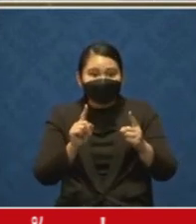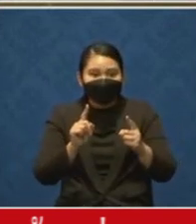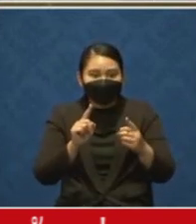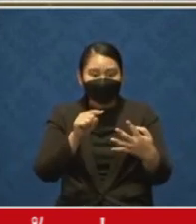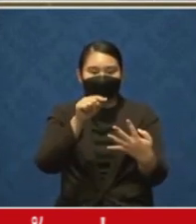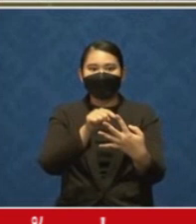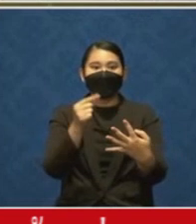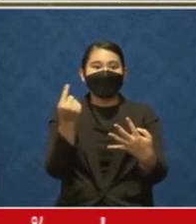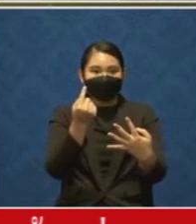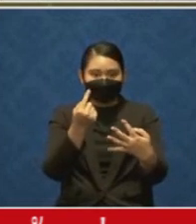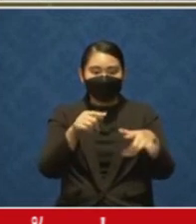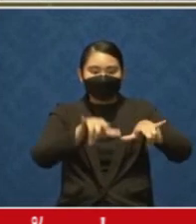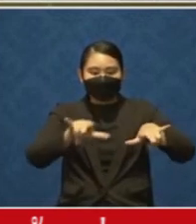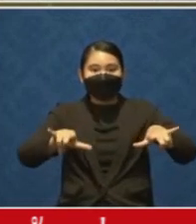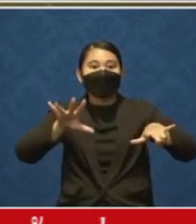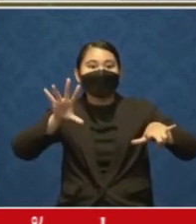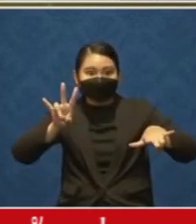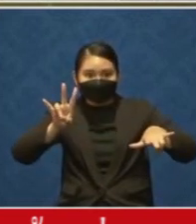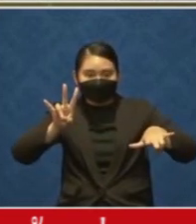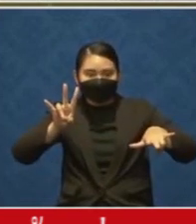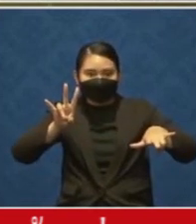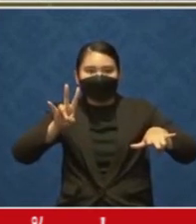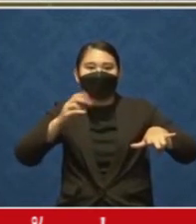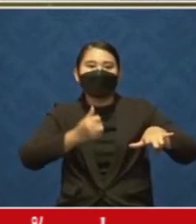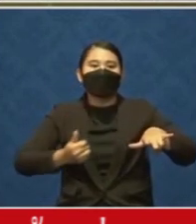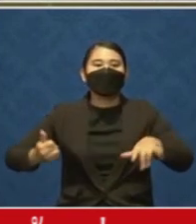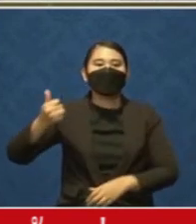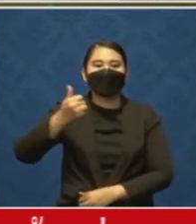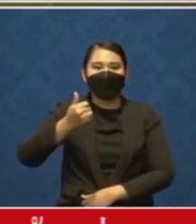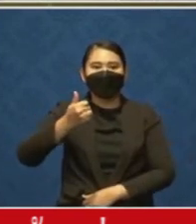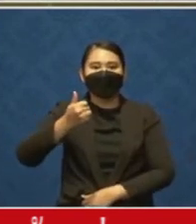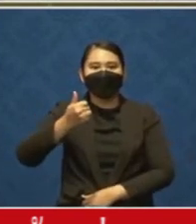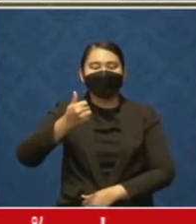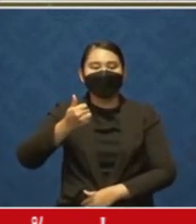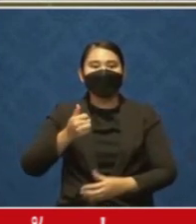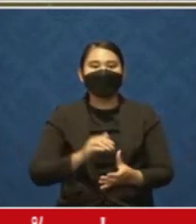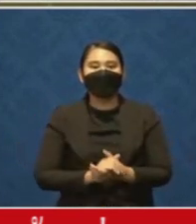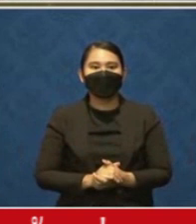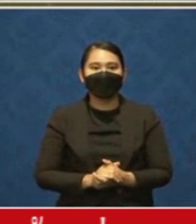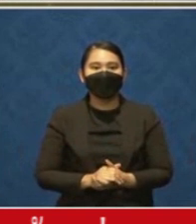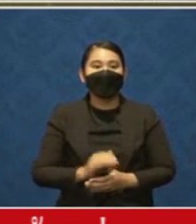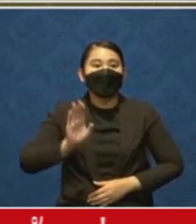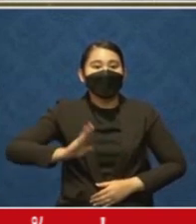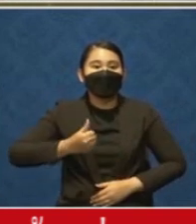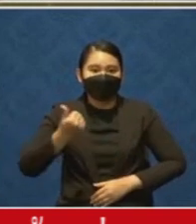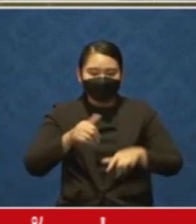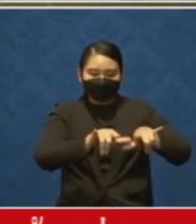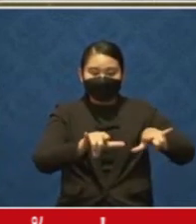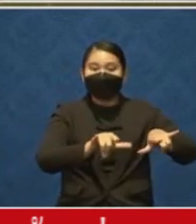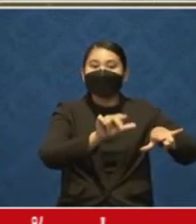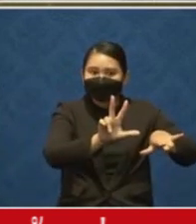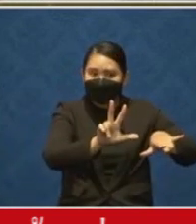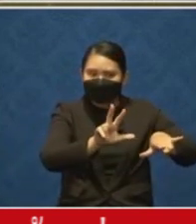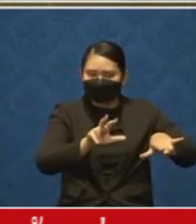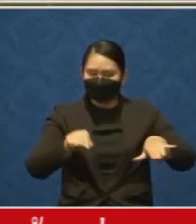ษัทเดียวที่เสนอ7ลำแล้วบริษัทนี้ชนะด้วยครับท่านประธานครับแต่บริษัทอื่นเนี่ยเสนอเพียงแค่3ลำแสด